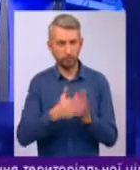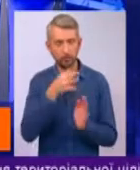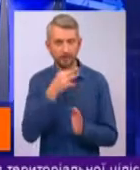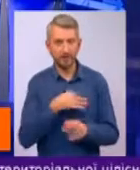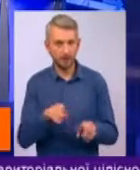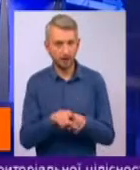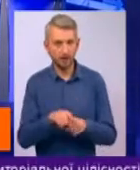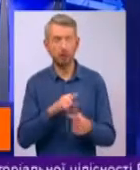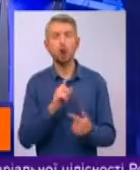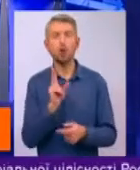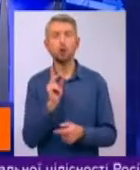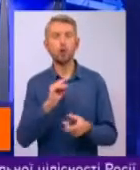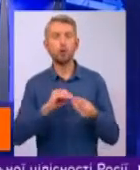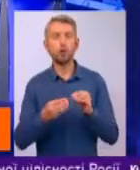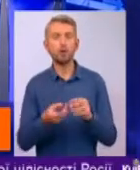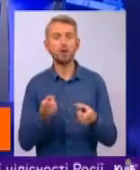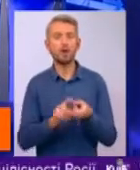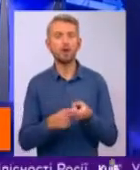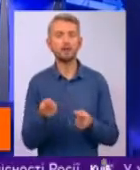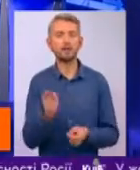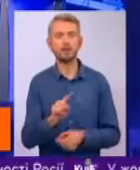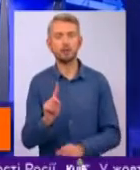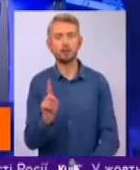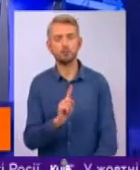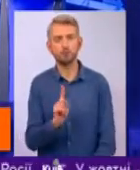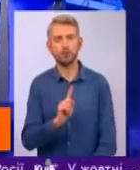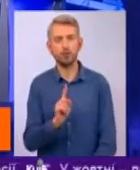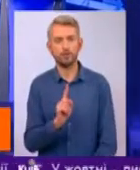проблема пов'язана з тим, що